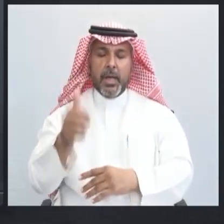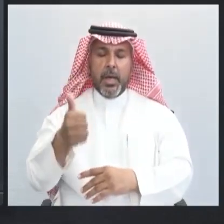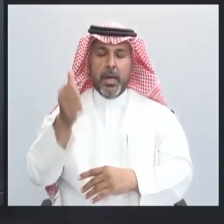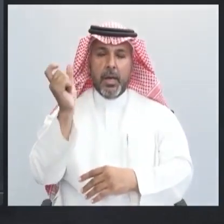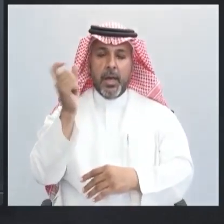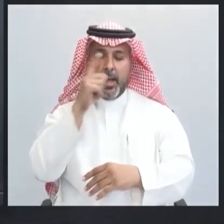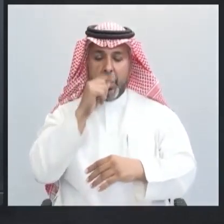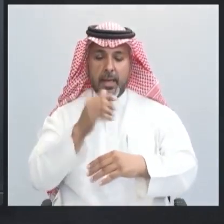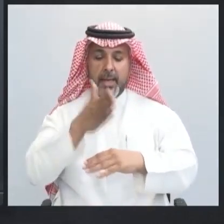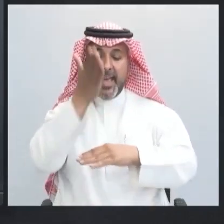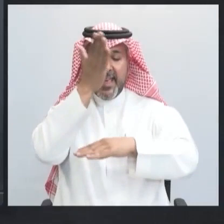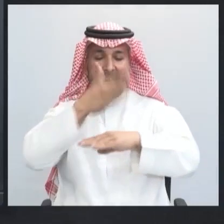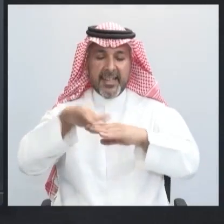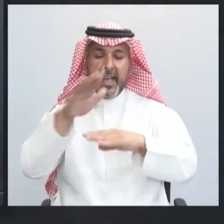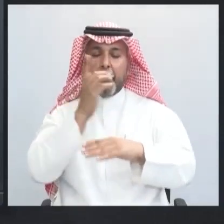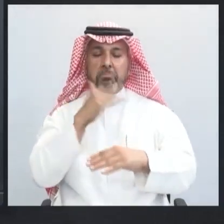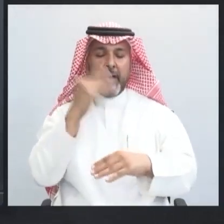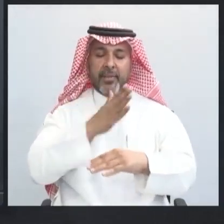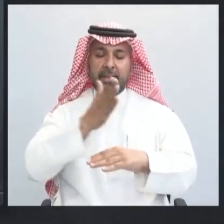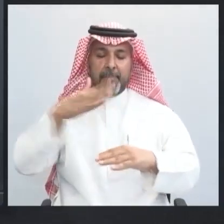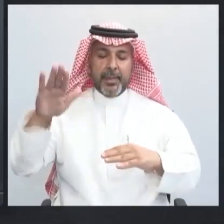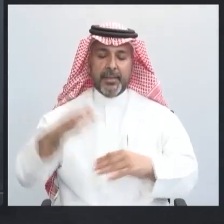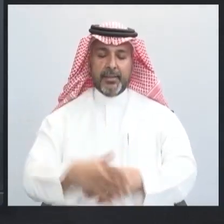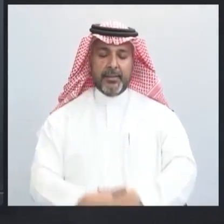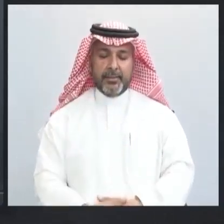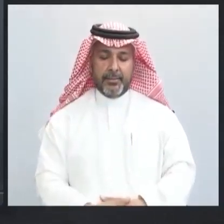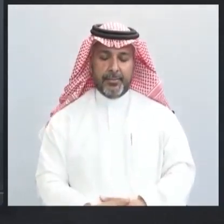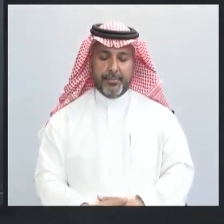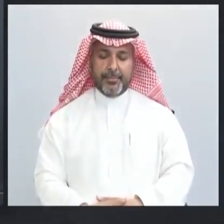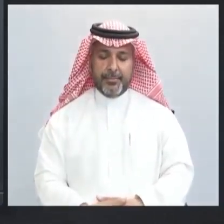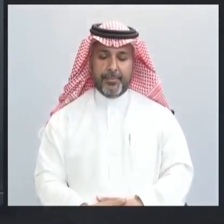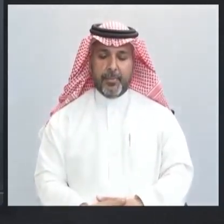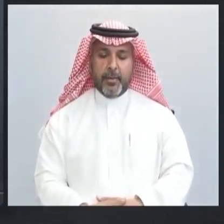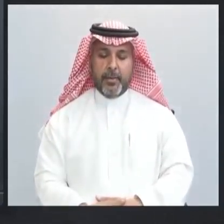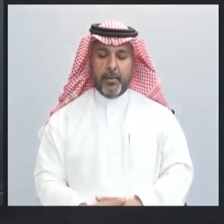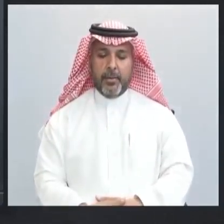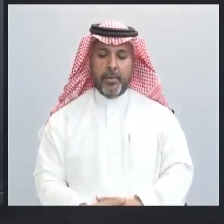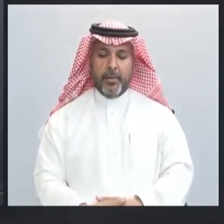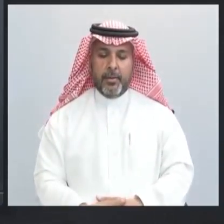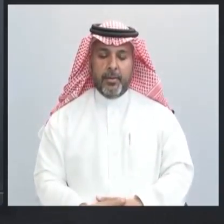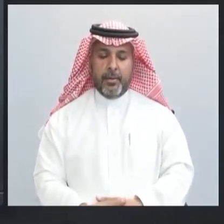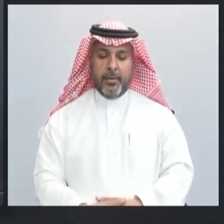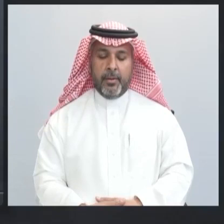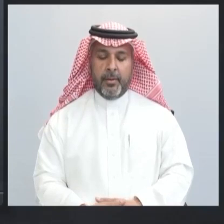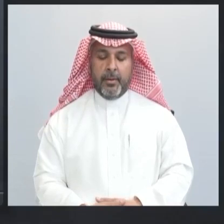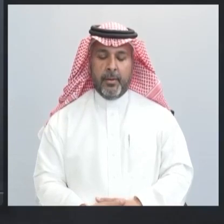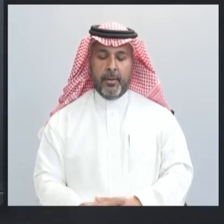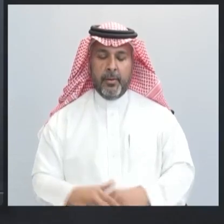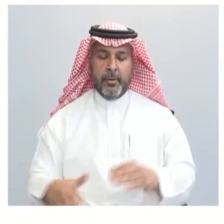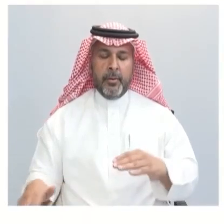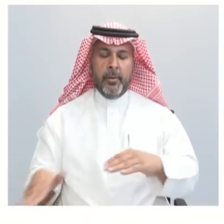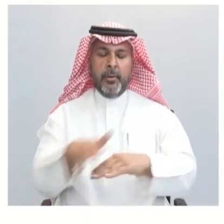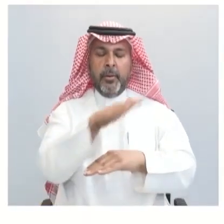هذه القيمه لان لو قطعها كيف قطعها يعني معناه انه لو اخترقها قطعها التمثيل